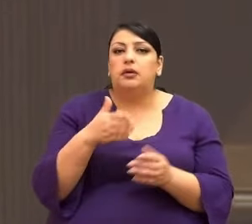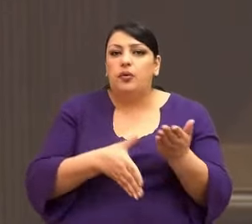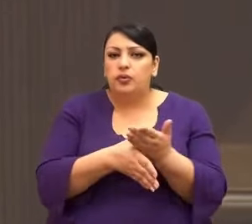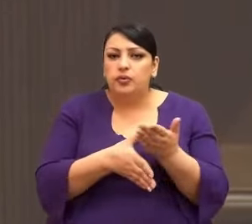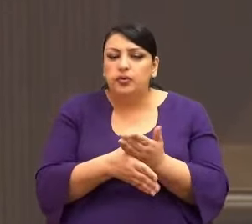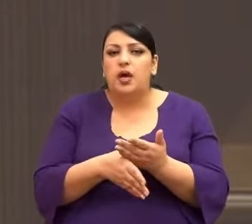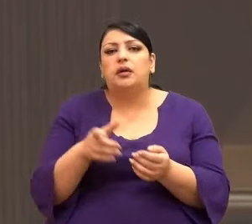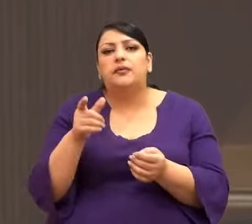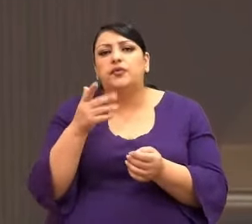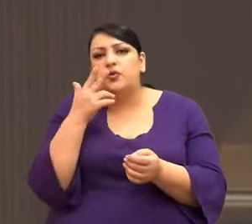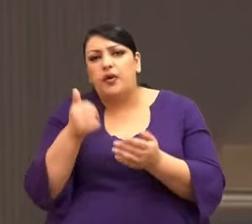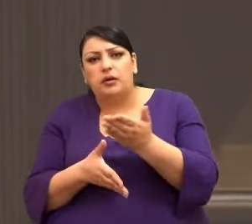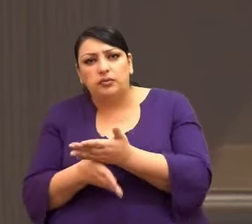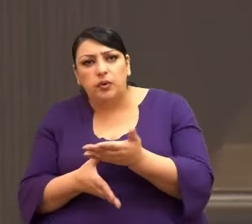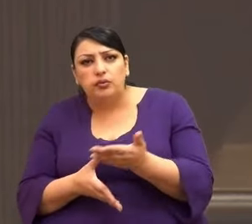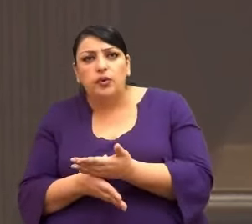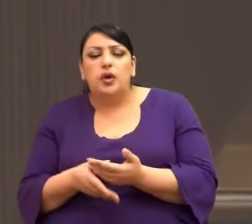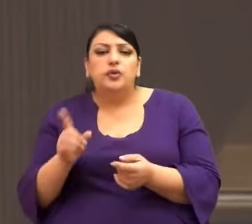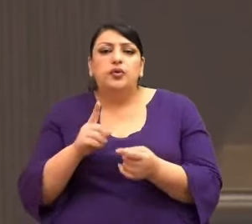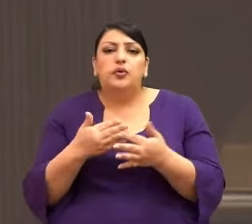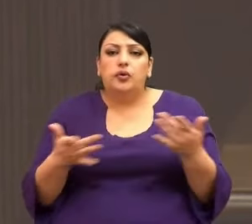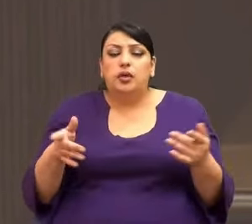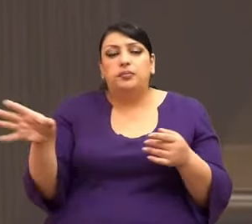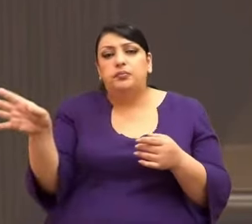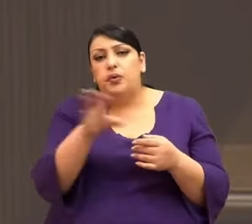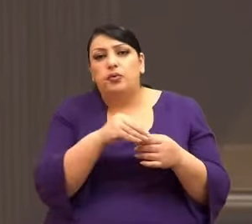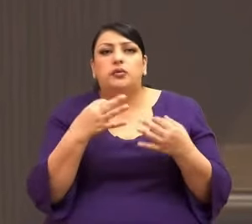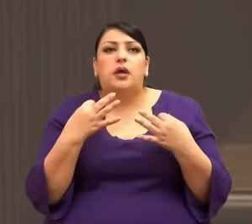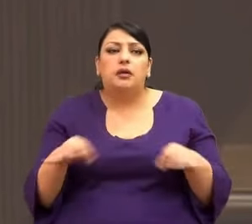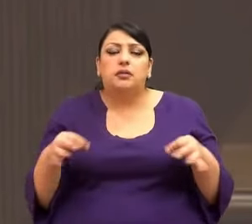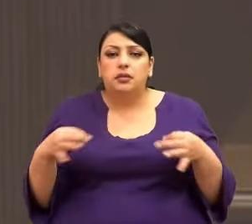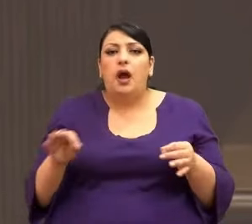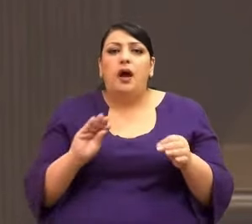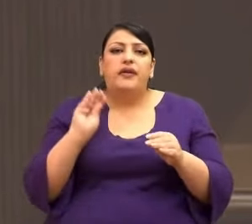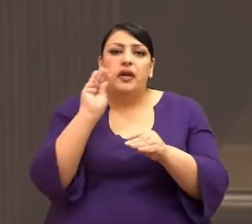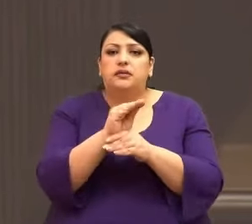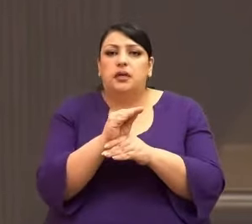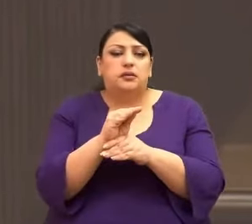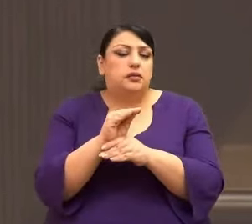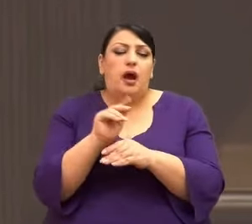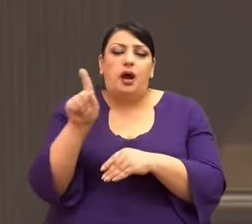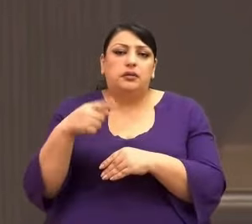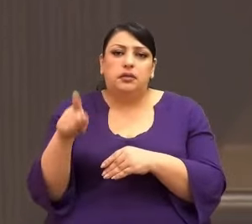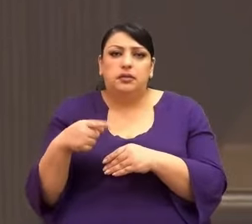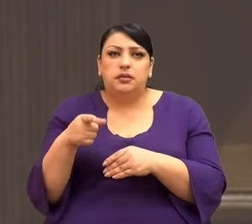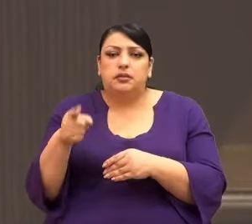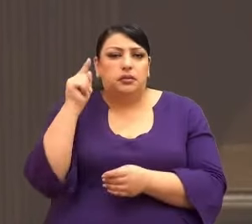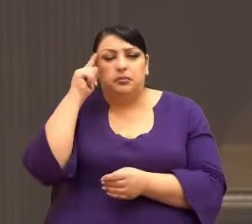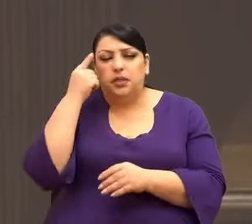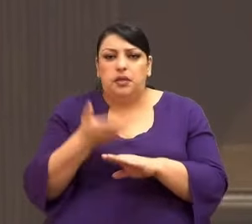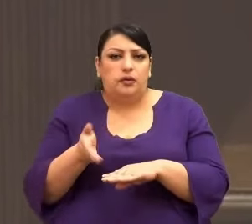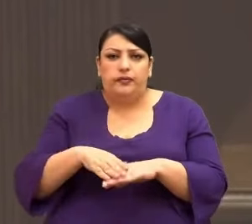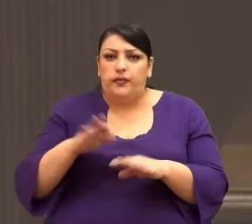իրավապաշտպան գործունեություն կլինի, թե մեկ այլ գործունեություն կլինի, դրանք ազատվում են ավելացված արժեքի հարկից, այստեղ ընդհանրապես մտահոգվելու առիթ